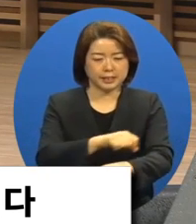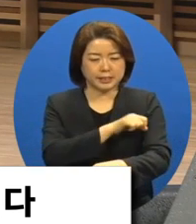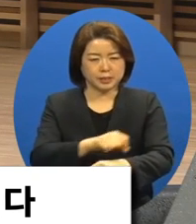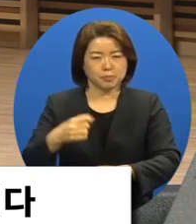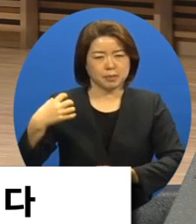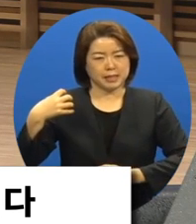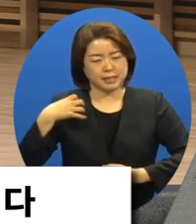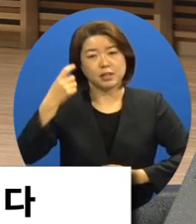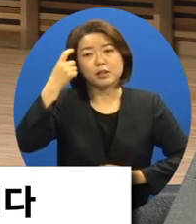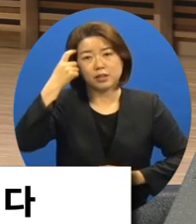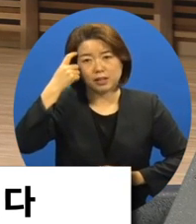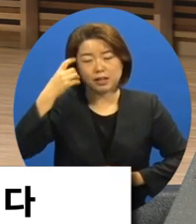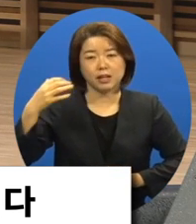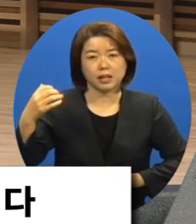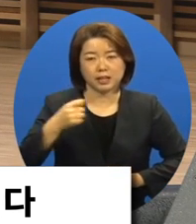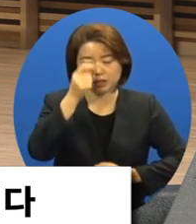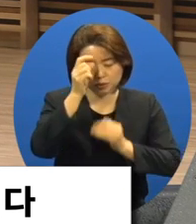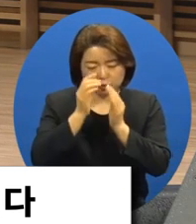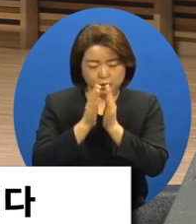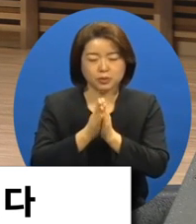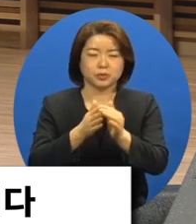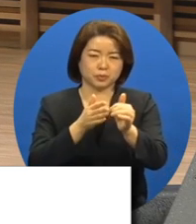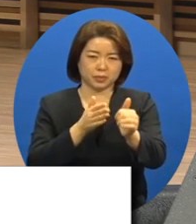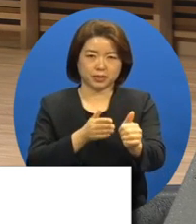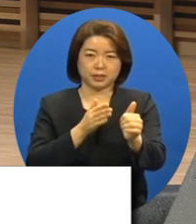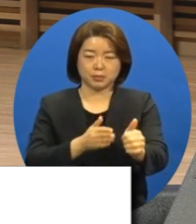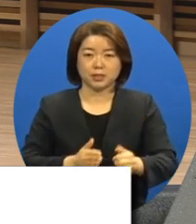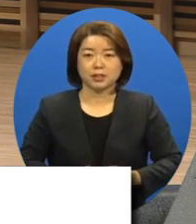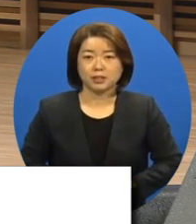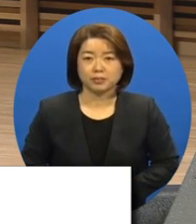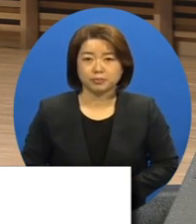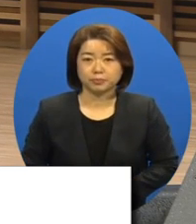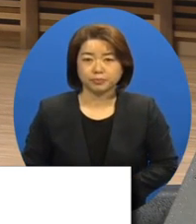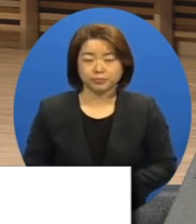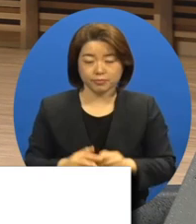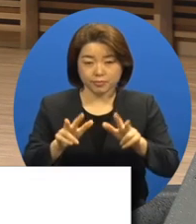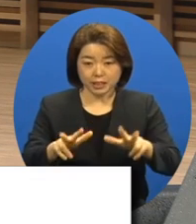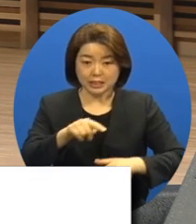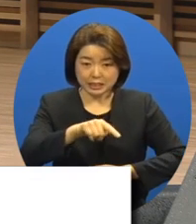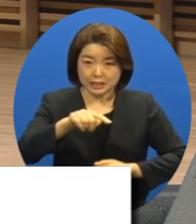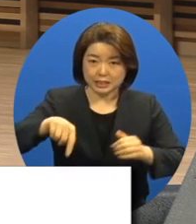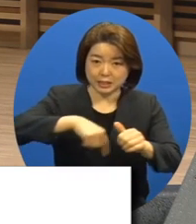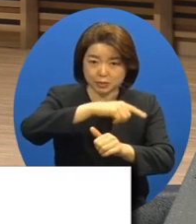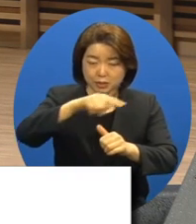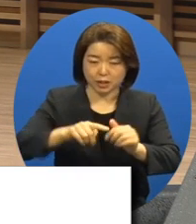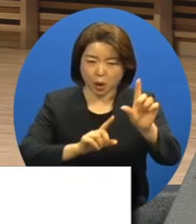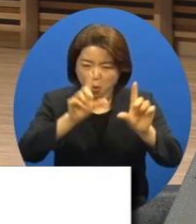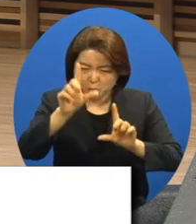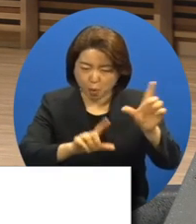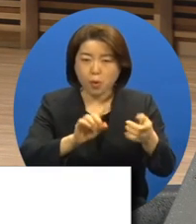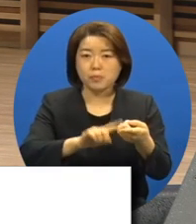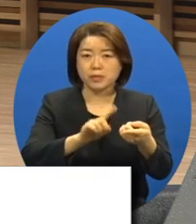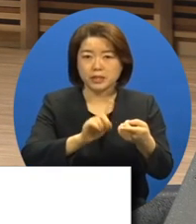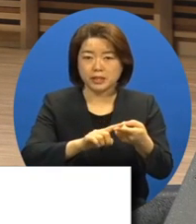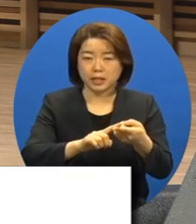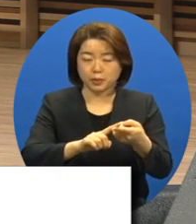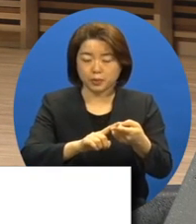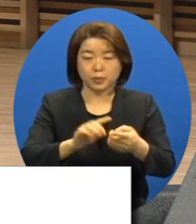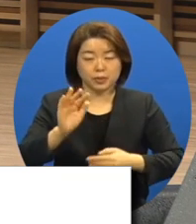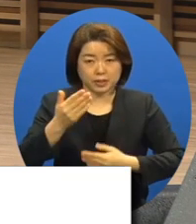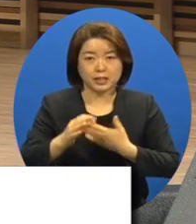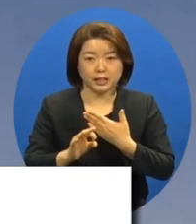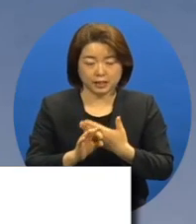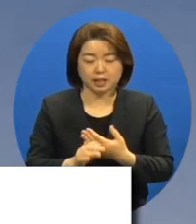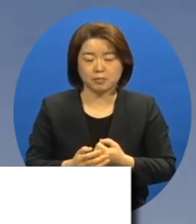가지고 기도해 주시기를 바랍니다 아 지금 이 상태로 간다면 다음 주일에는